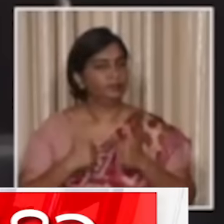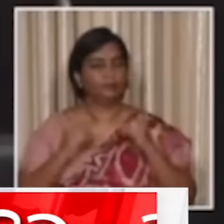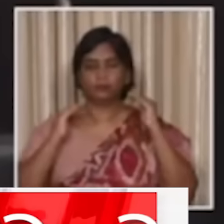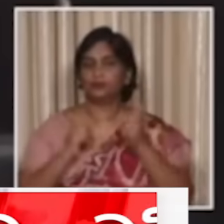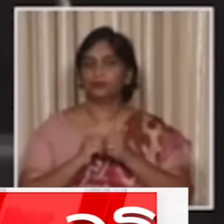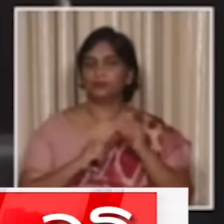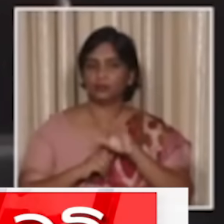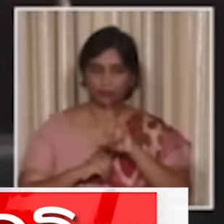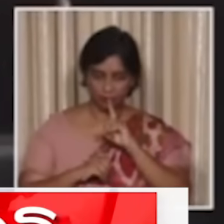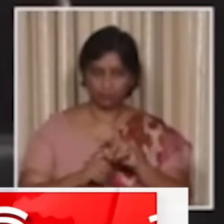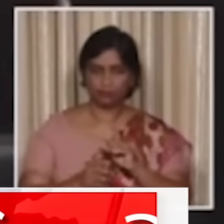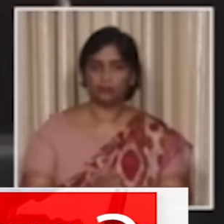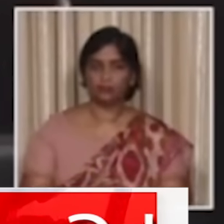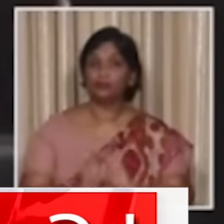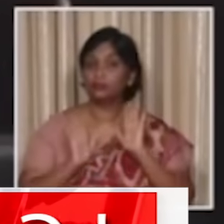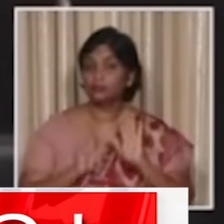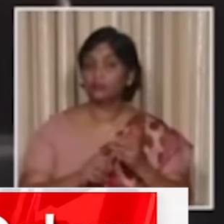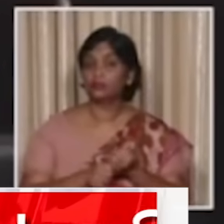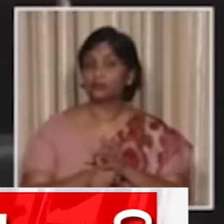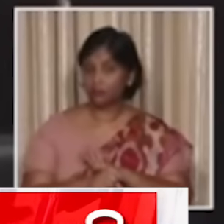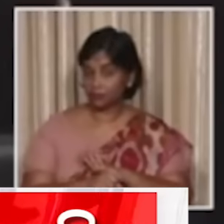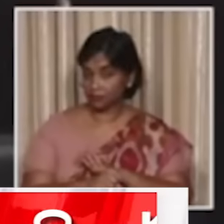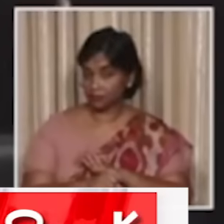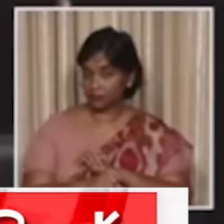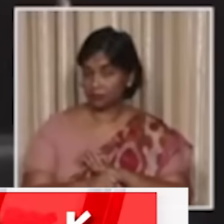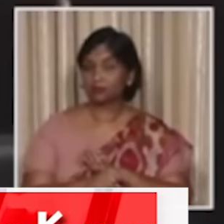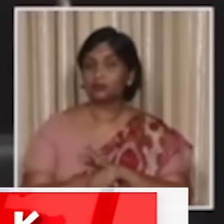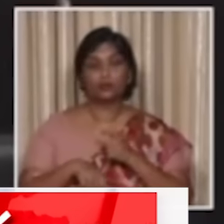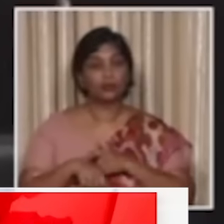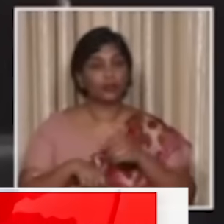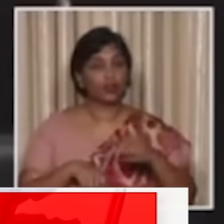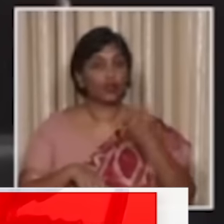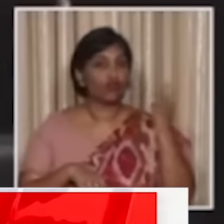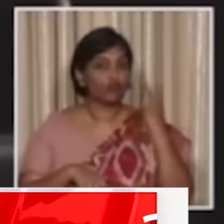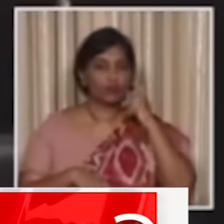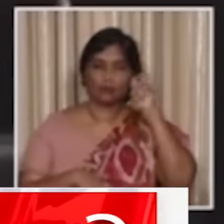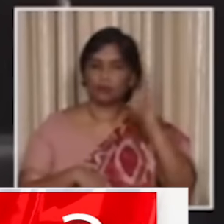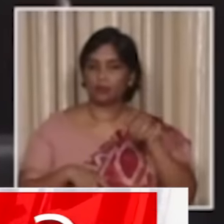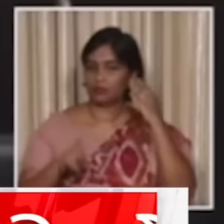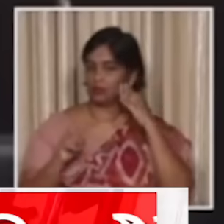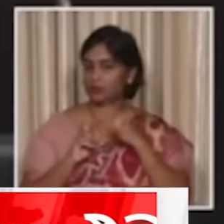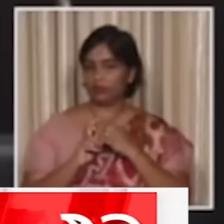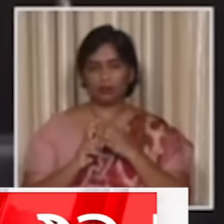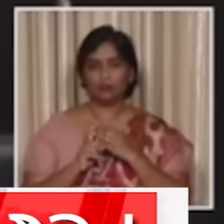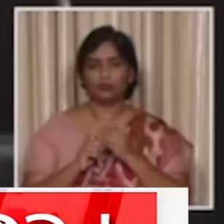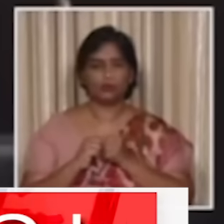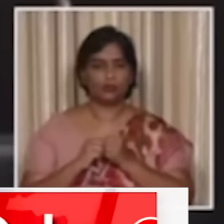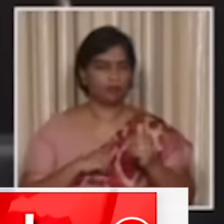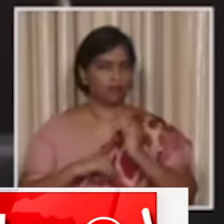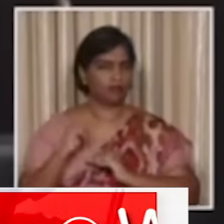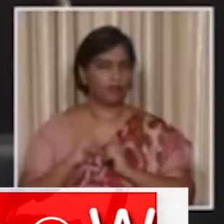ලෙස කළා කියලත් එතුමා කිව්වා. නමුත් කෝවිඩ් වසංගතය කාලෙදී මුස්ලිම් ජනතාව පිළිබඳව අනුගමනය